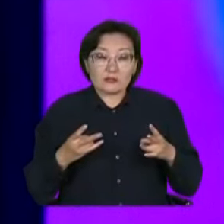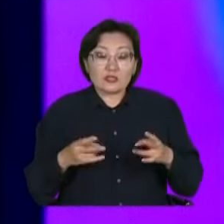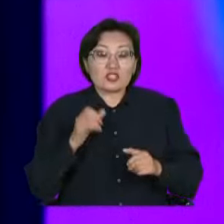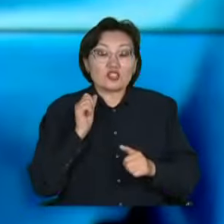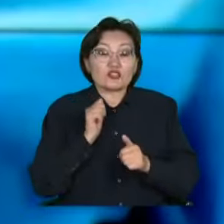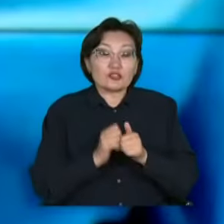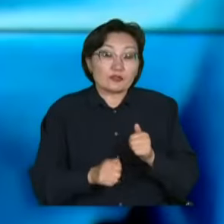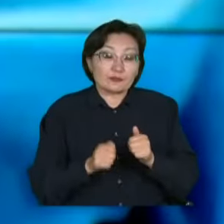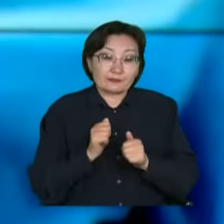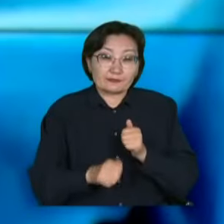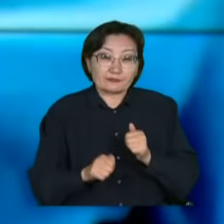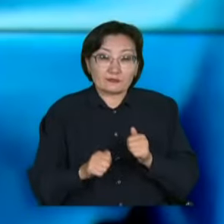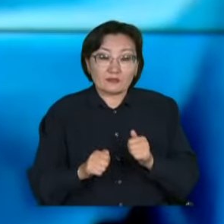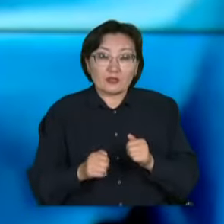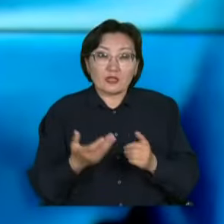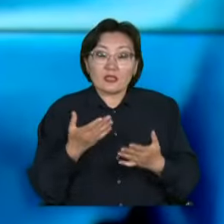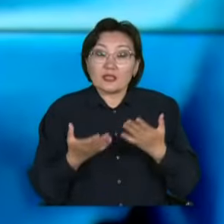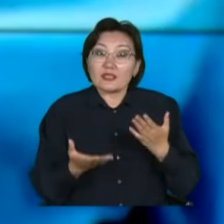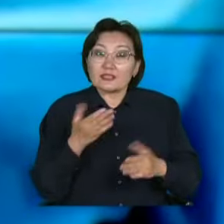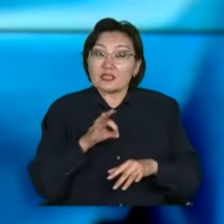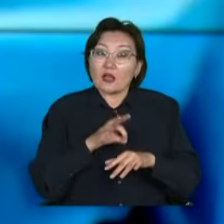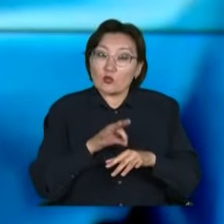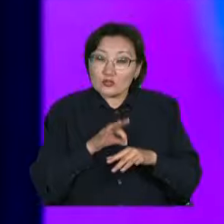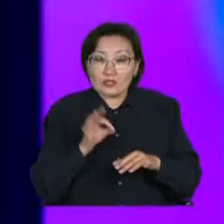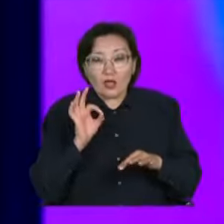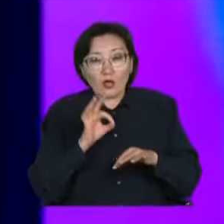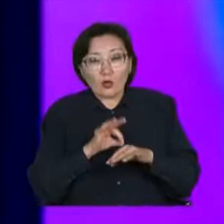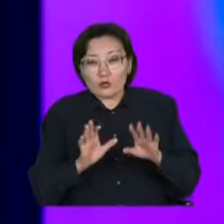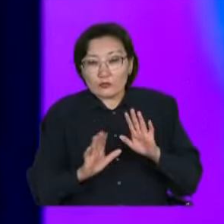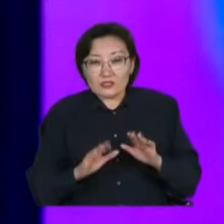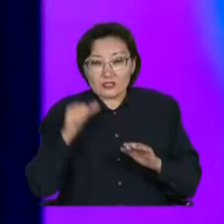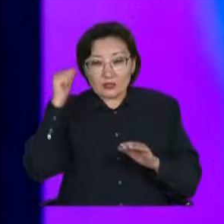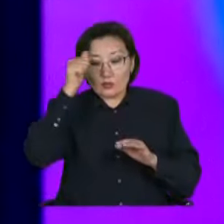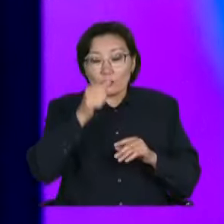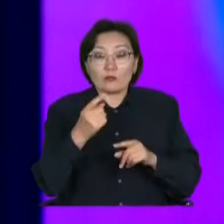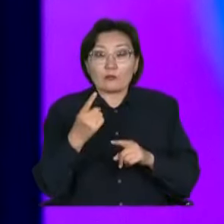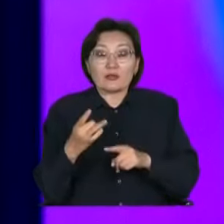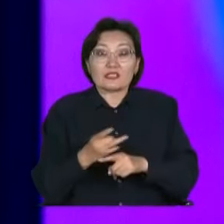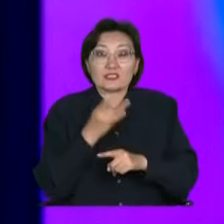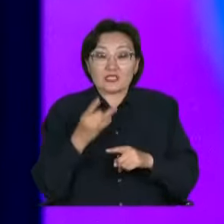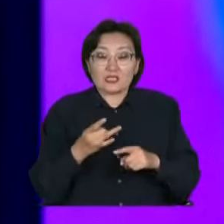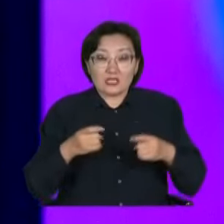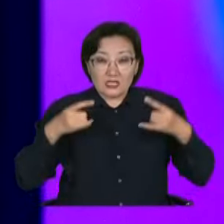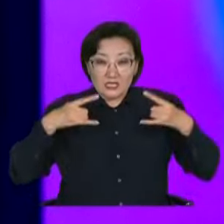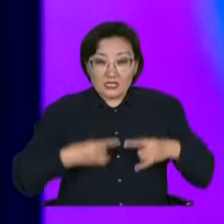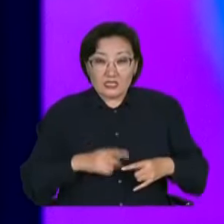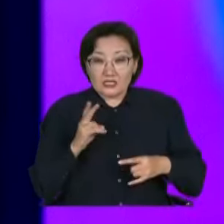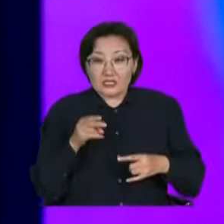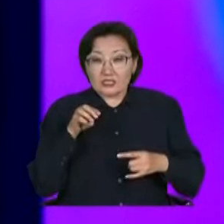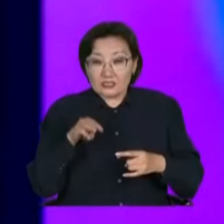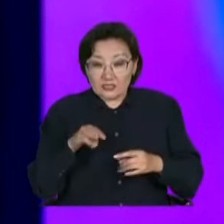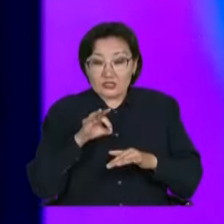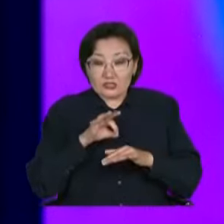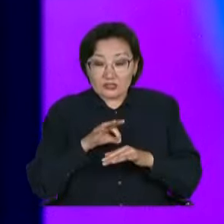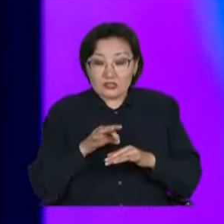жиі ауырса да ауырмаса да науқас жылына бір рет компьютерін томография өтіп тұру